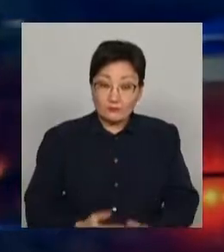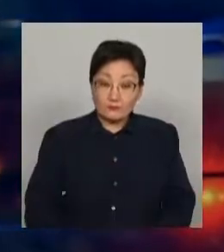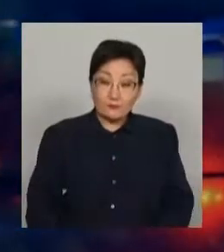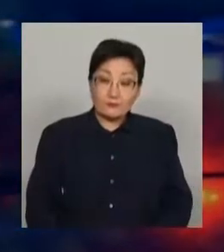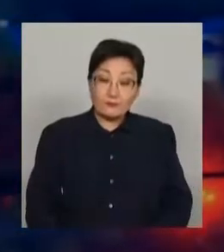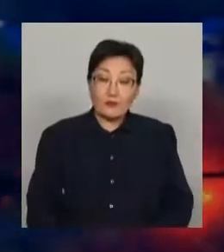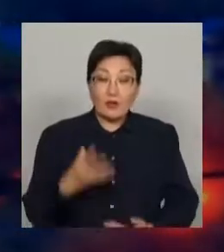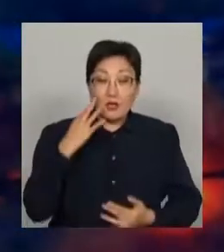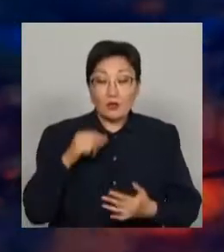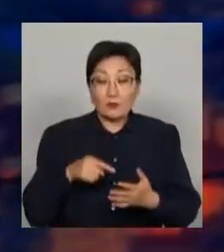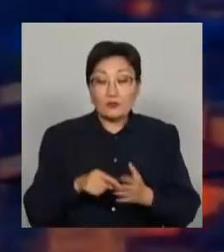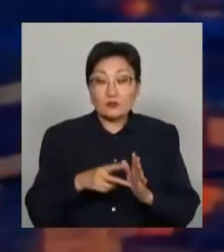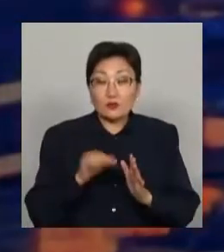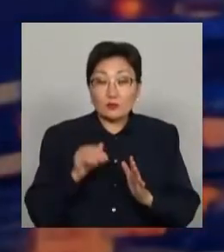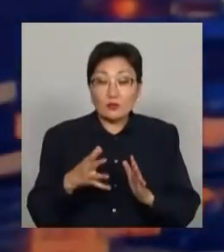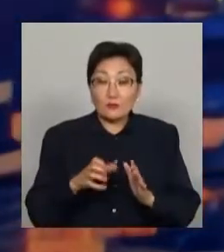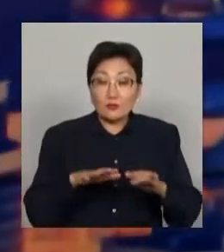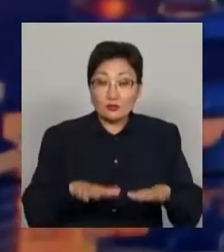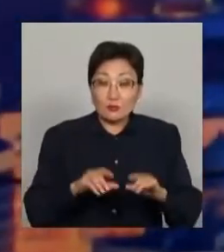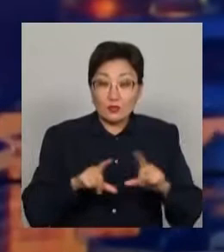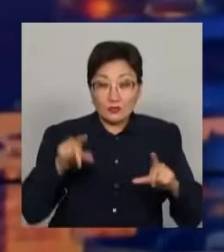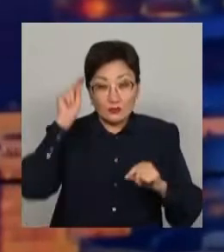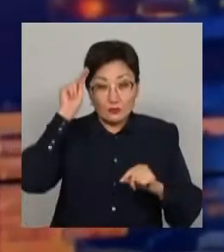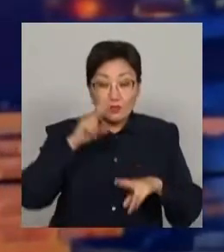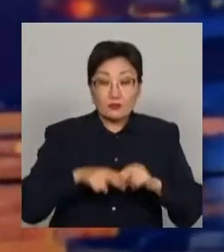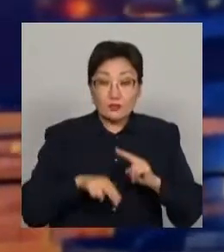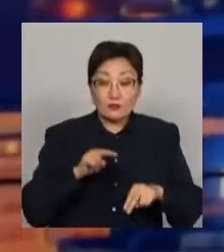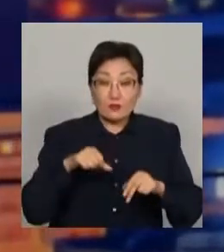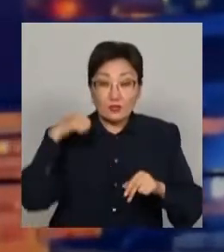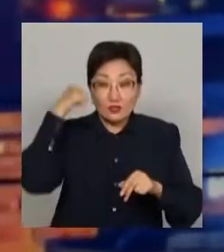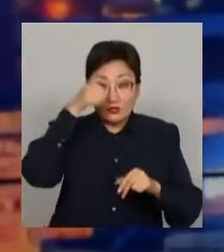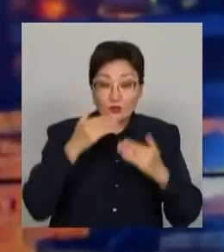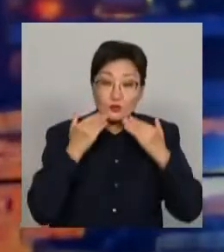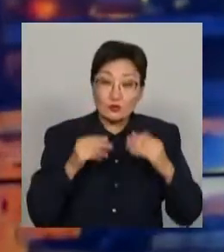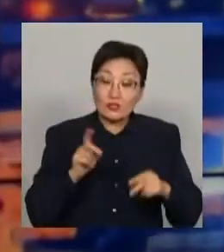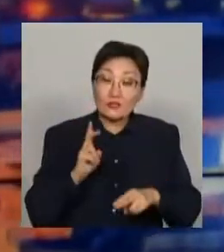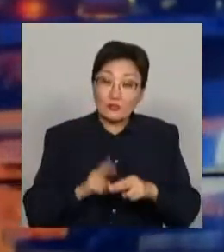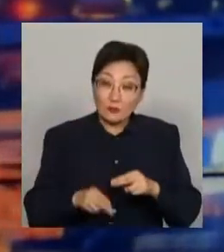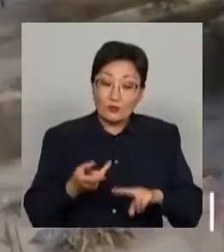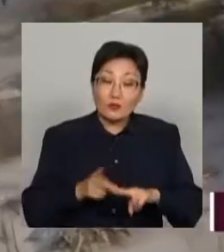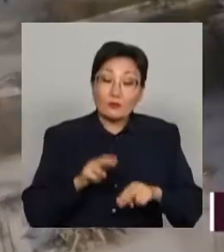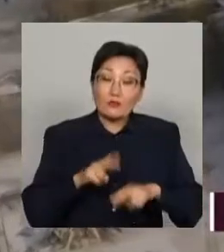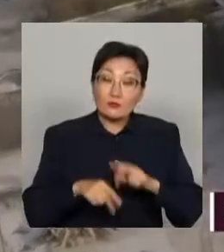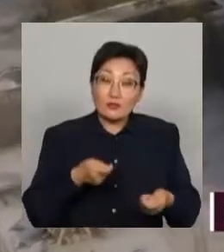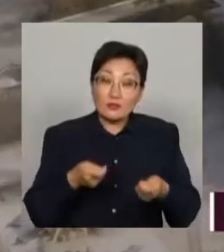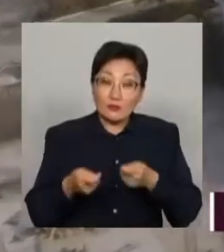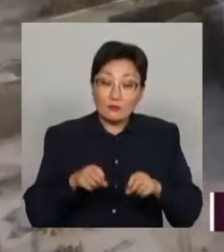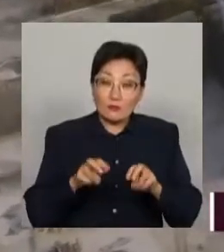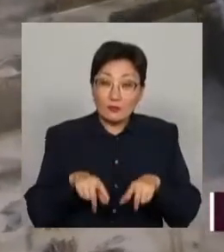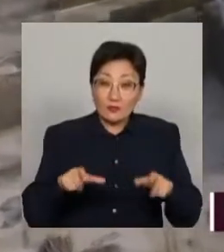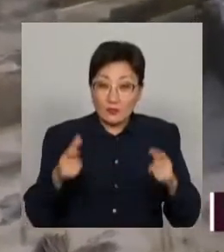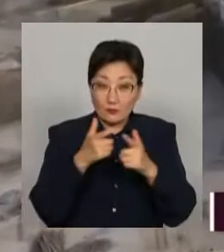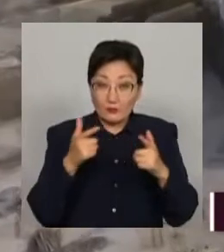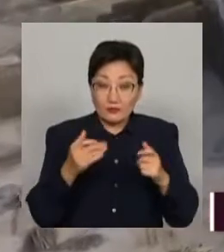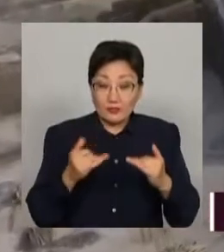Алматыда 7500 орындық 5 мектептің құрылысы жыл соңына дейін аяқталады. Бұл туралы құрылыс басқармасының мамандары мәлімдеді. Қазірдің